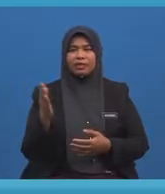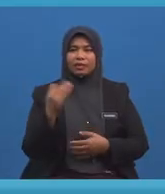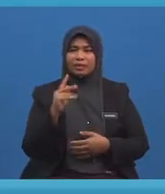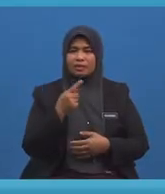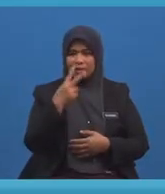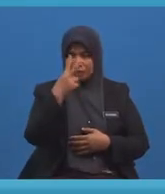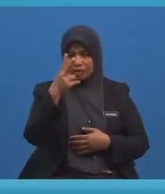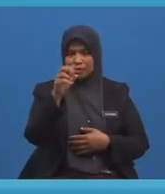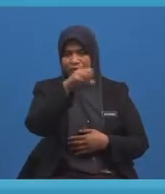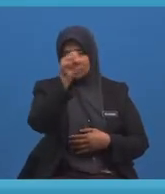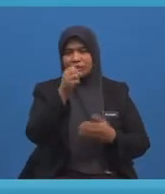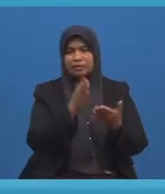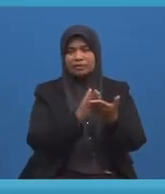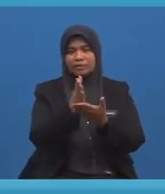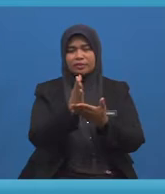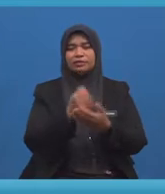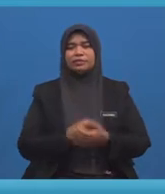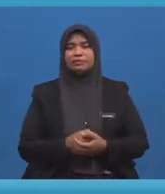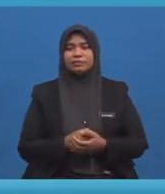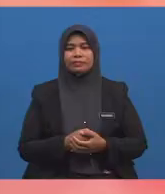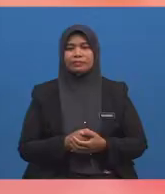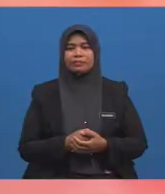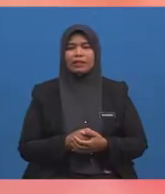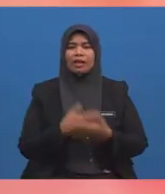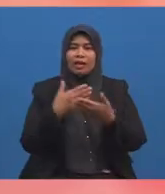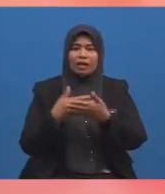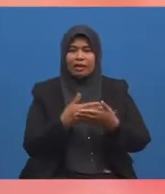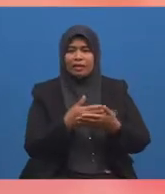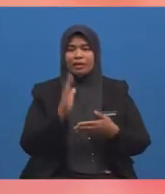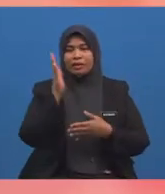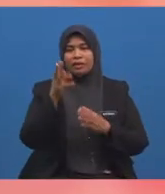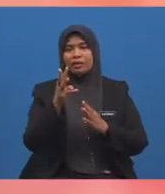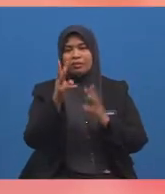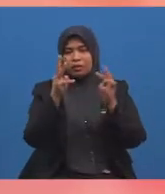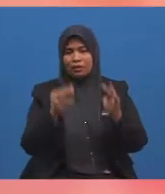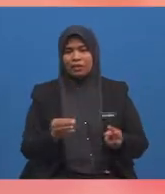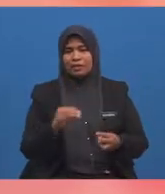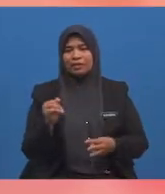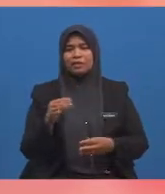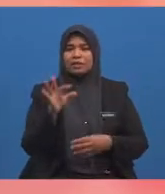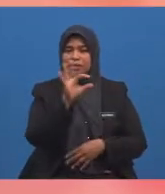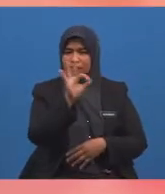Mari kita lihat soalan seterusnya. Anak